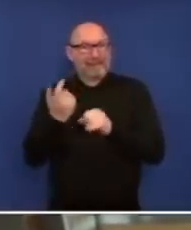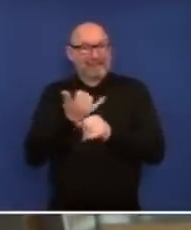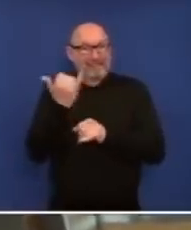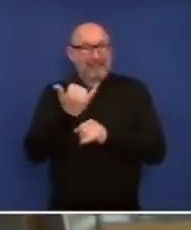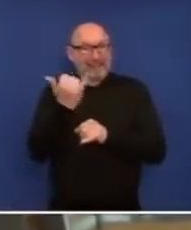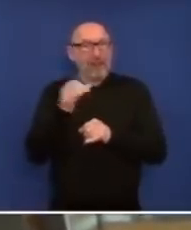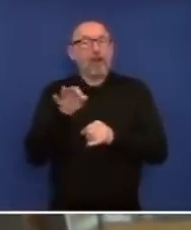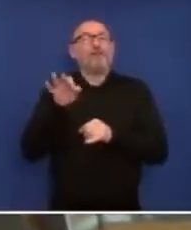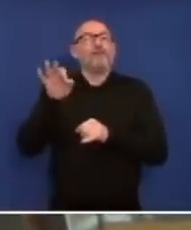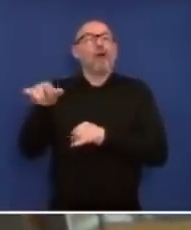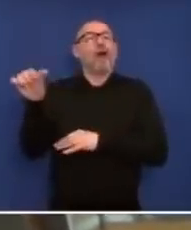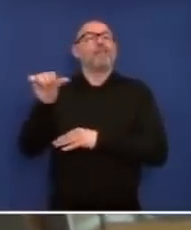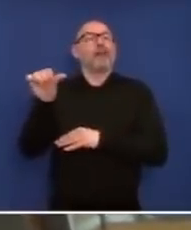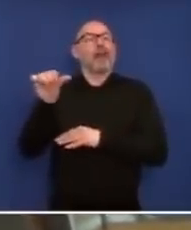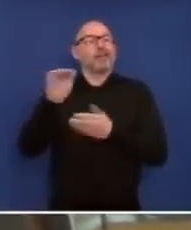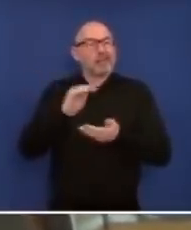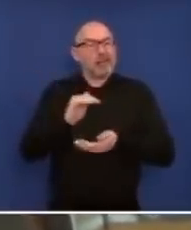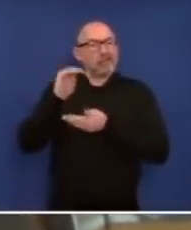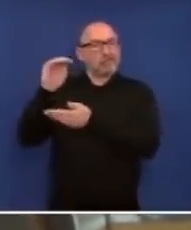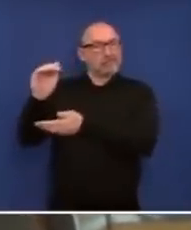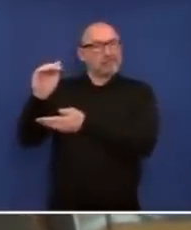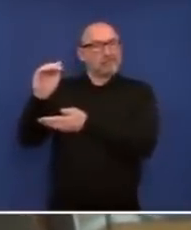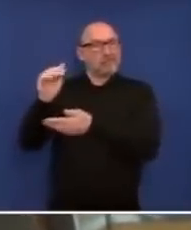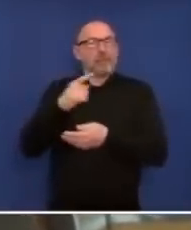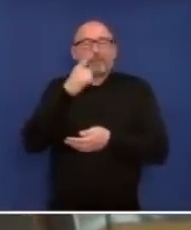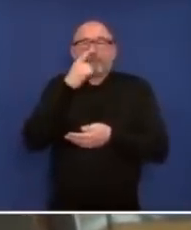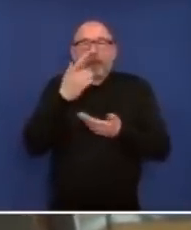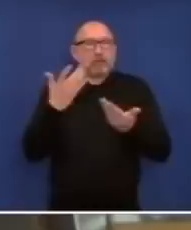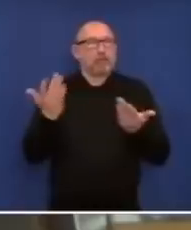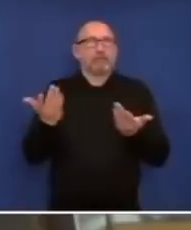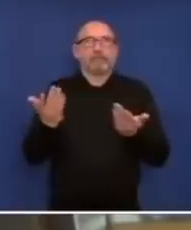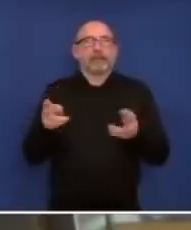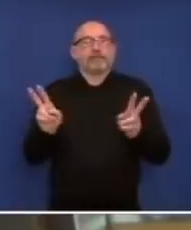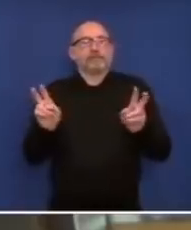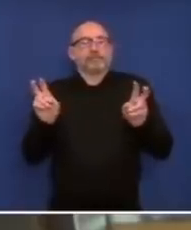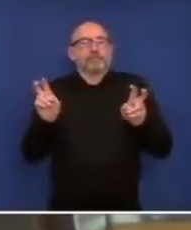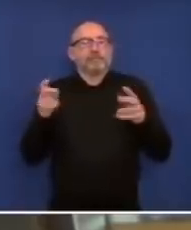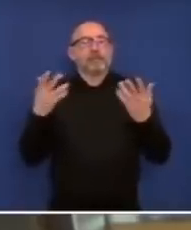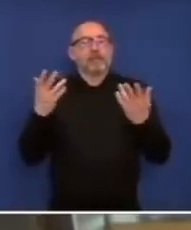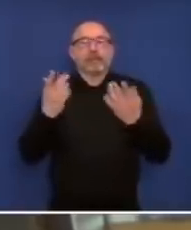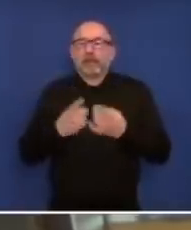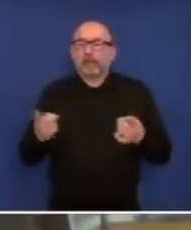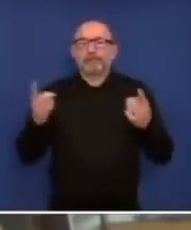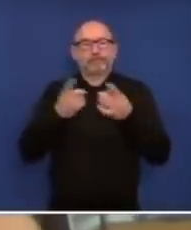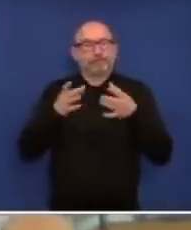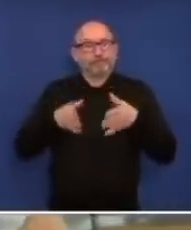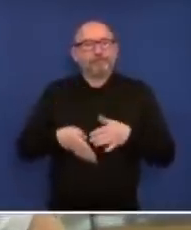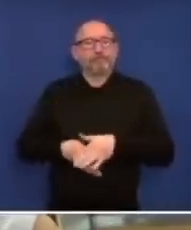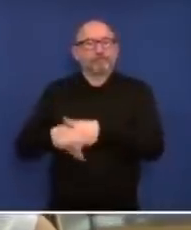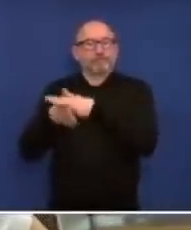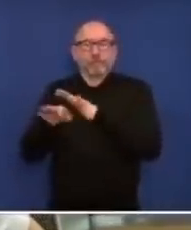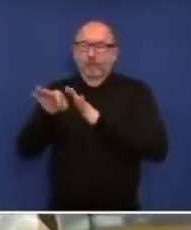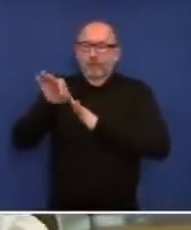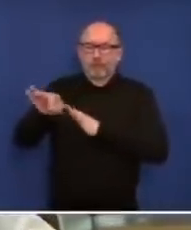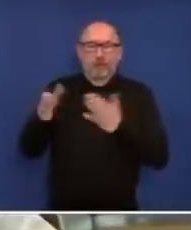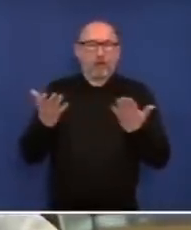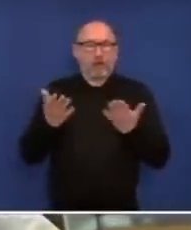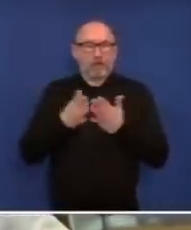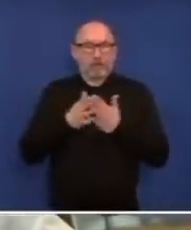nach Afghanistan geht, wenn es denn dann so eine Art, sagen wir mal, Joint Venture ist seitens auch der